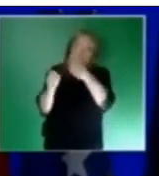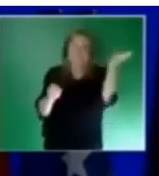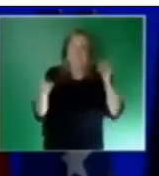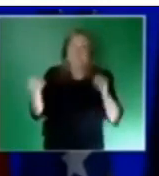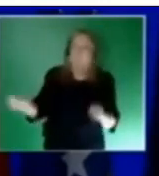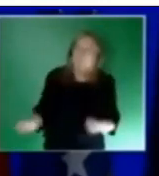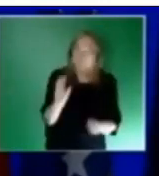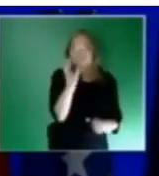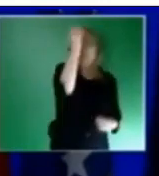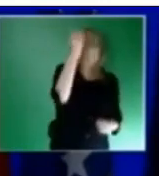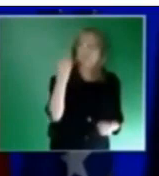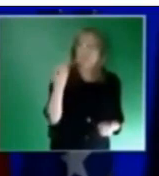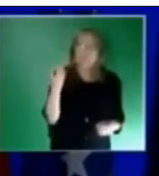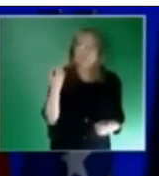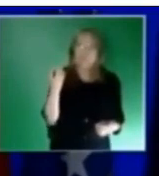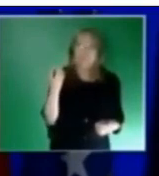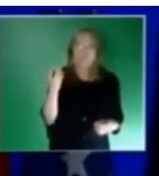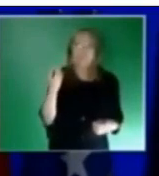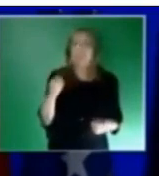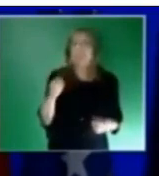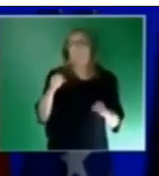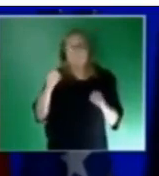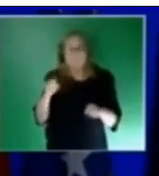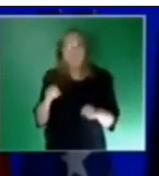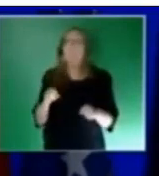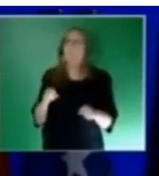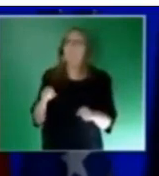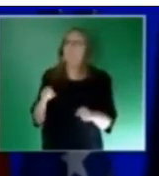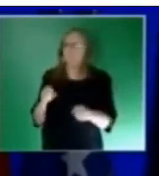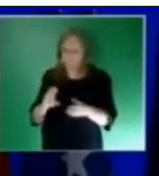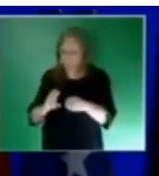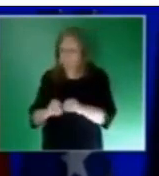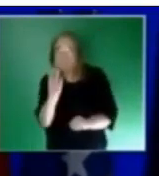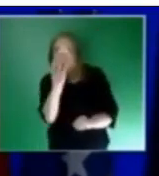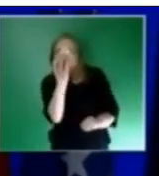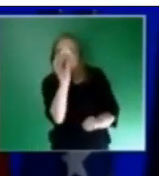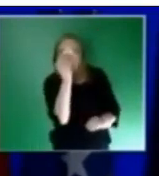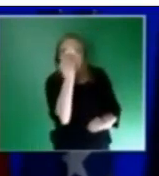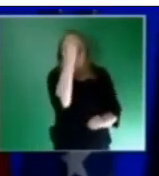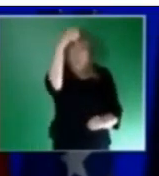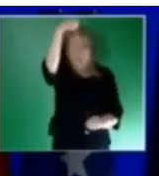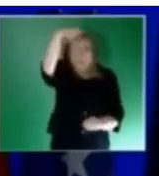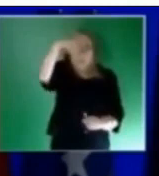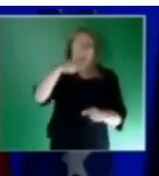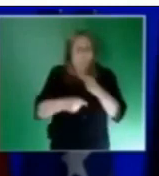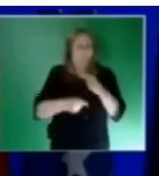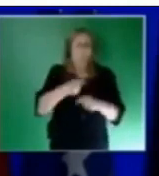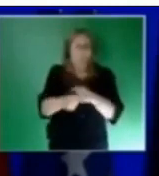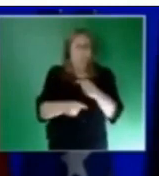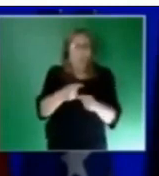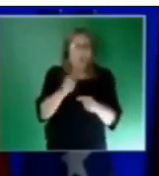tener una civiliza uso est un cculo vicioso est son problemas de